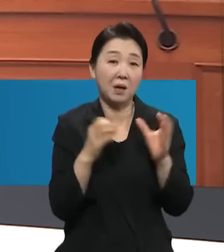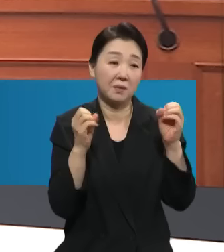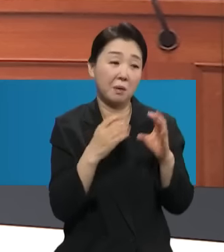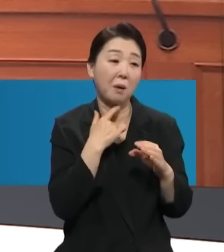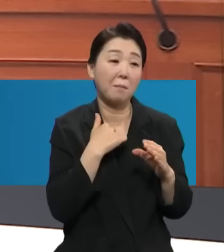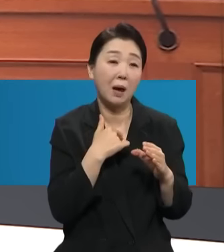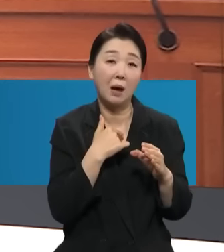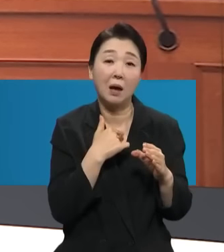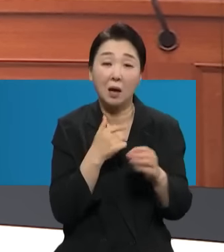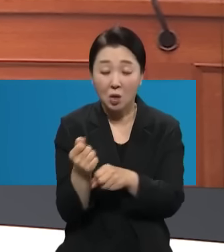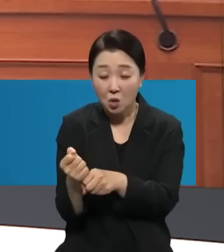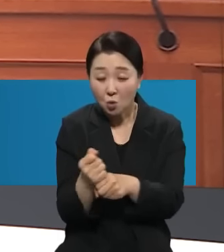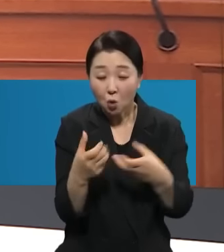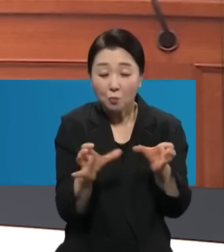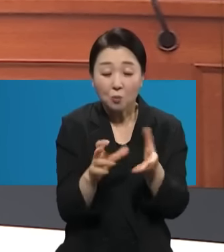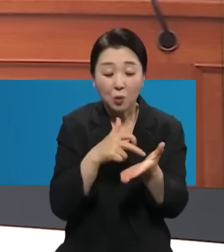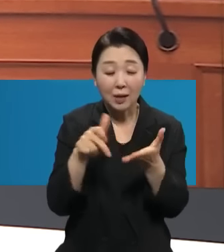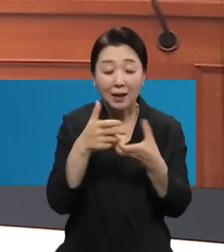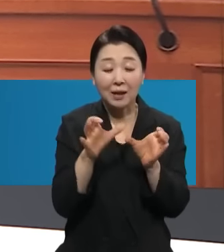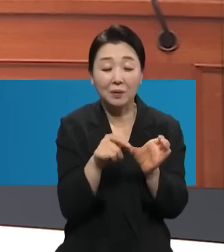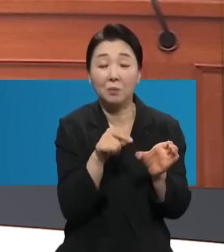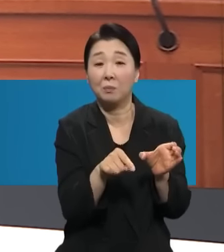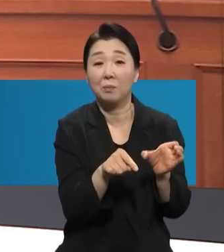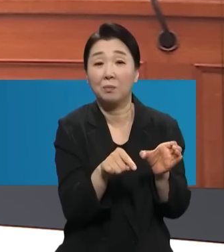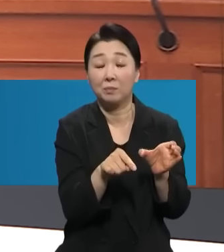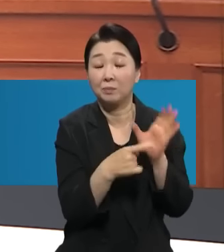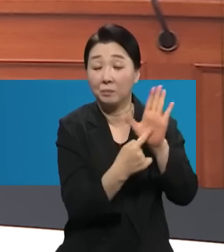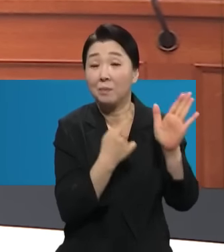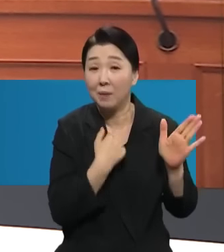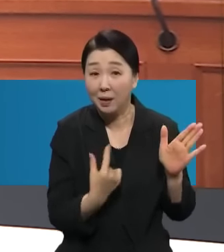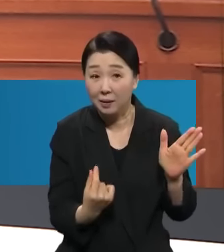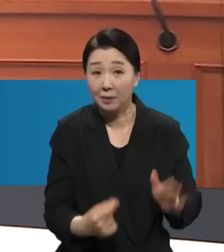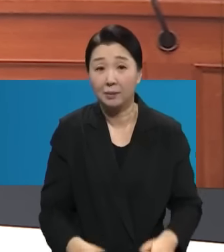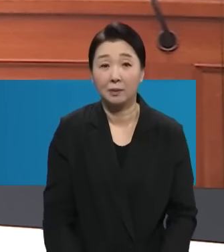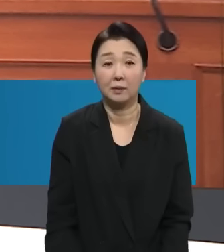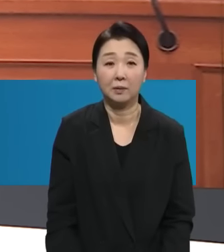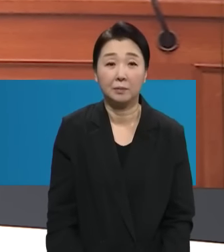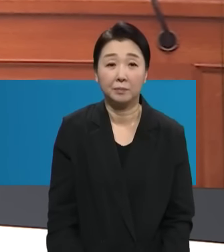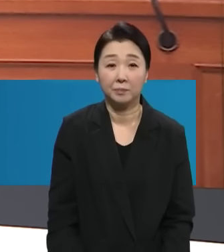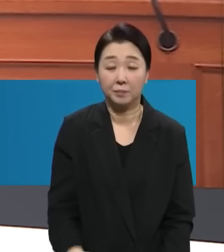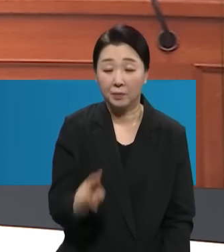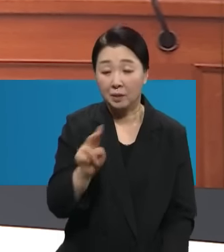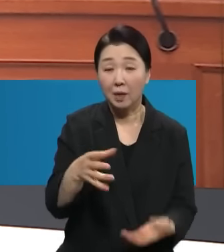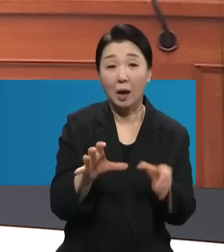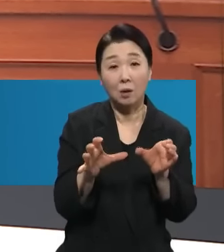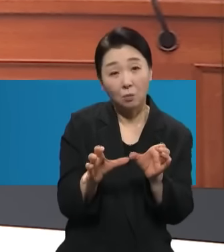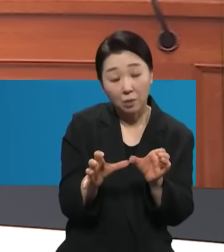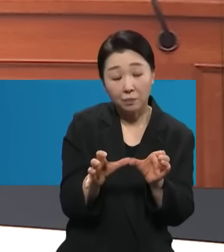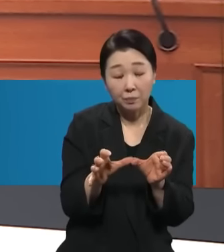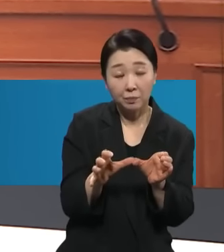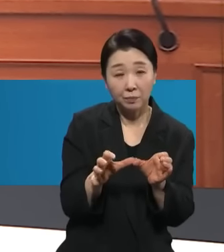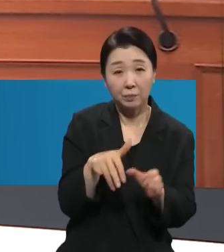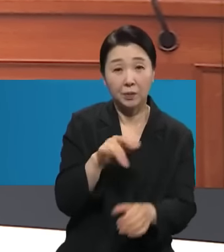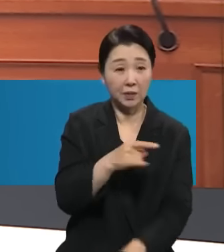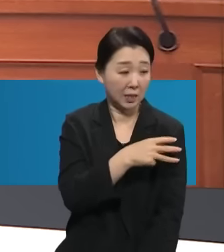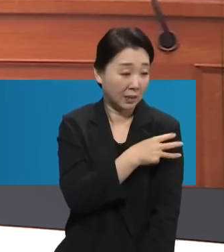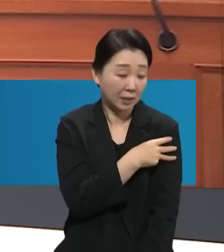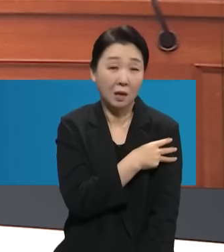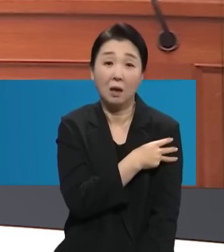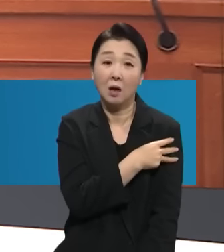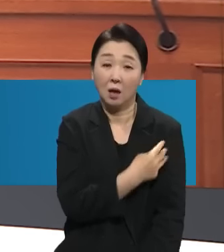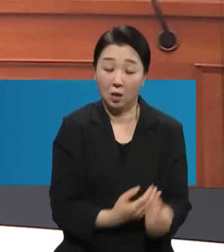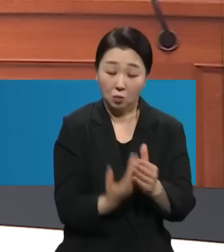나눴던 골프 모임 단체 대화방 저희가 보도해드렸습니다. 야권은 일제히 최상병 사건 수사 외압의